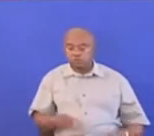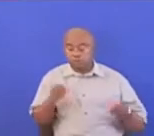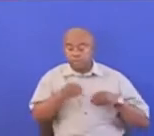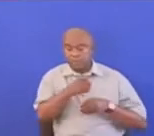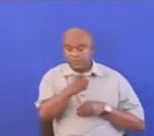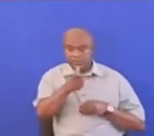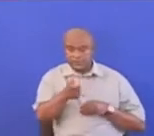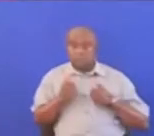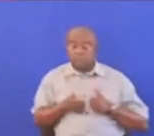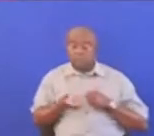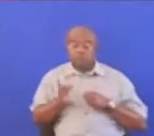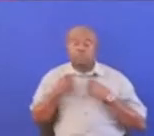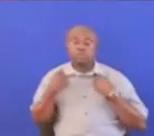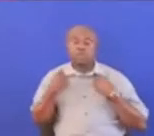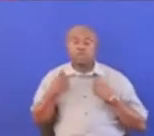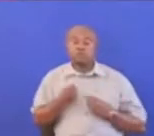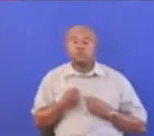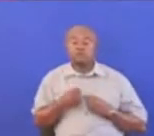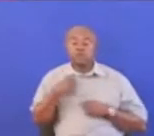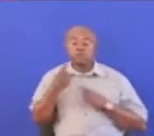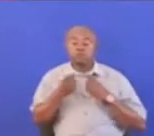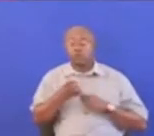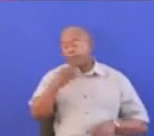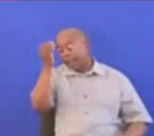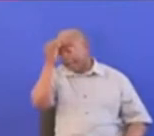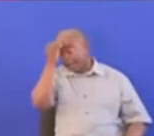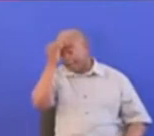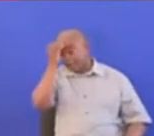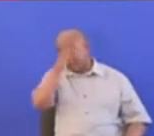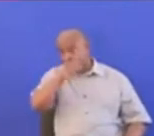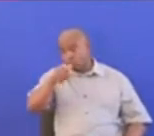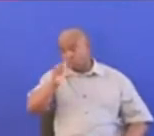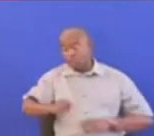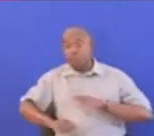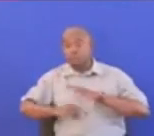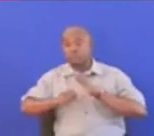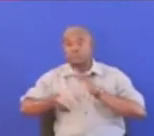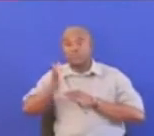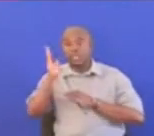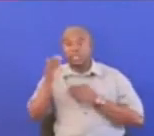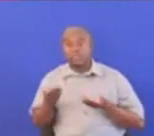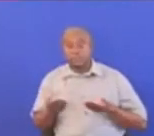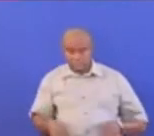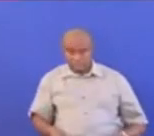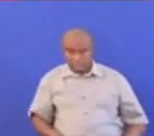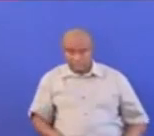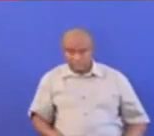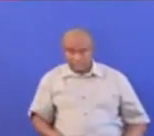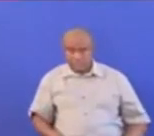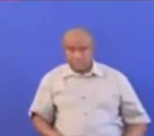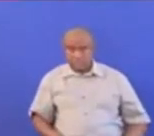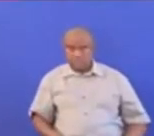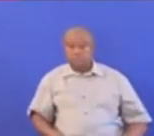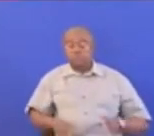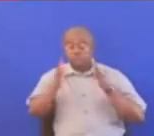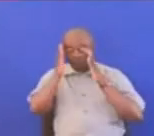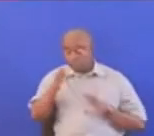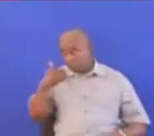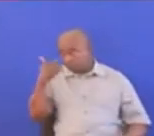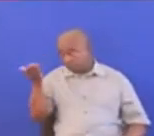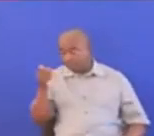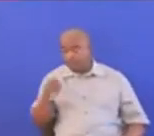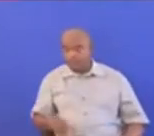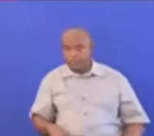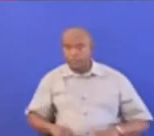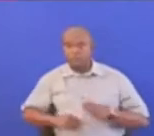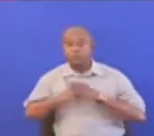Hongereni sana kamati. Kisha tuendelee kuwapa elimu ili waendelee kuisupport serikali katika tukio hili. Nikupongeze kwa sana mheshimiwa spika